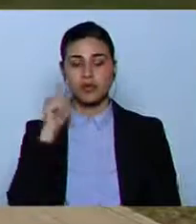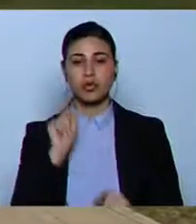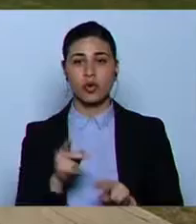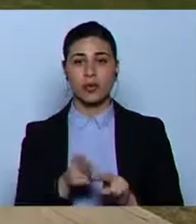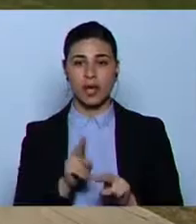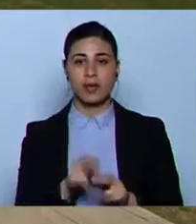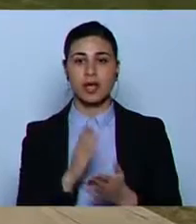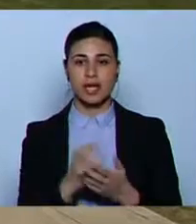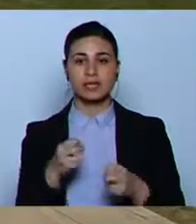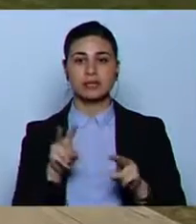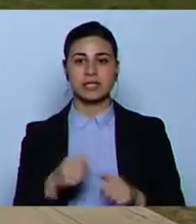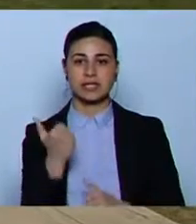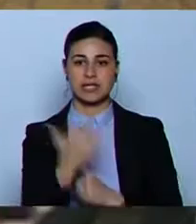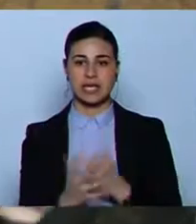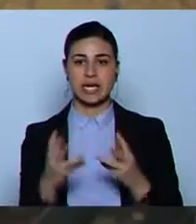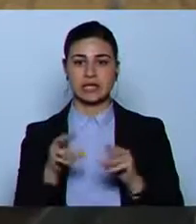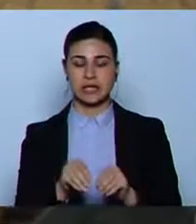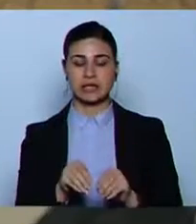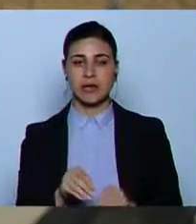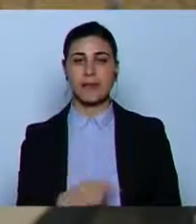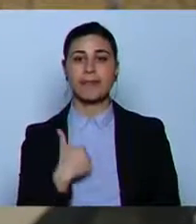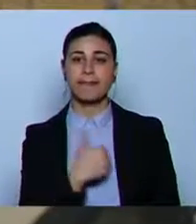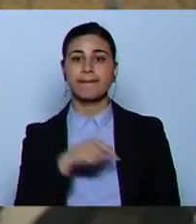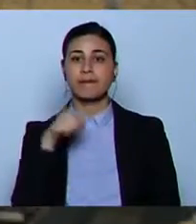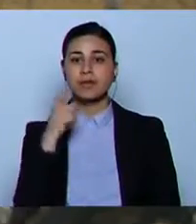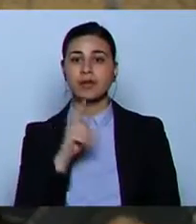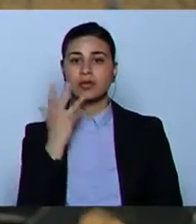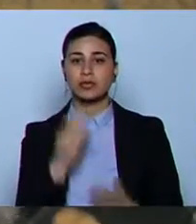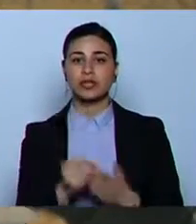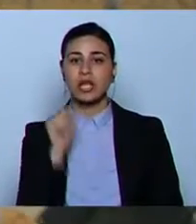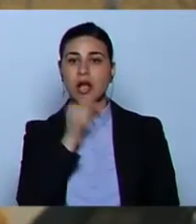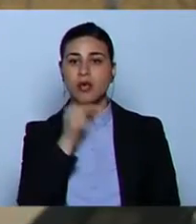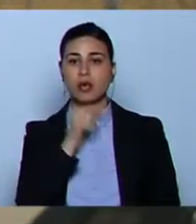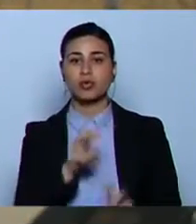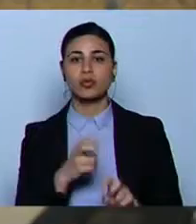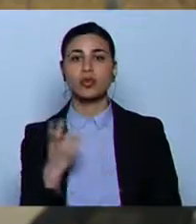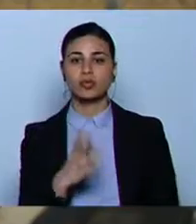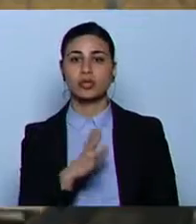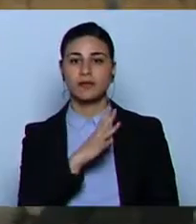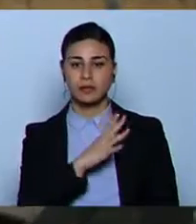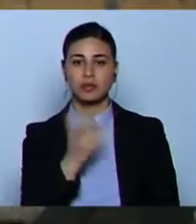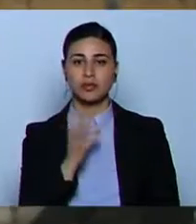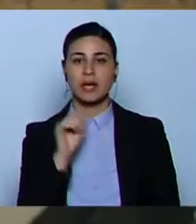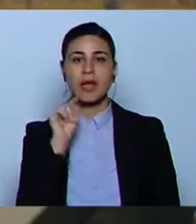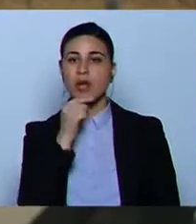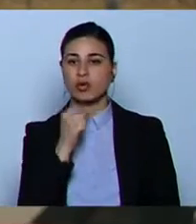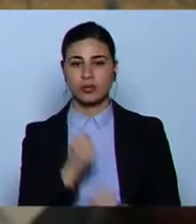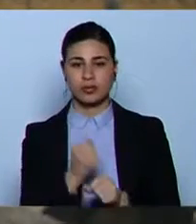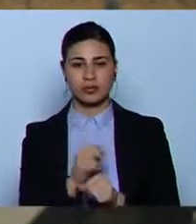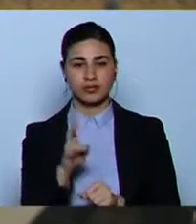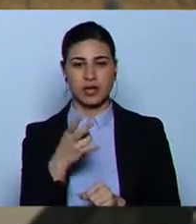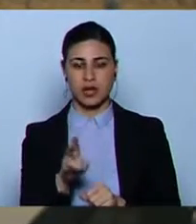ამ ნაბიჯებში არის დეცენტრალიზაცია. Და აქვე მინდა ვთქვა ერთი რამ, რომ ჩვენ ეკონომია უნდა მოვახდინოთ, თუმცა ეკონომია არ უნდა